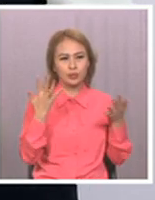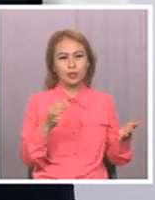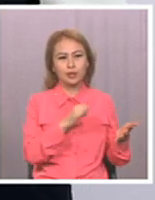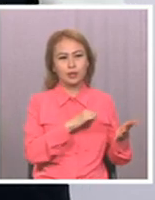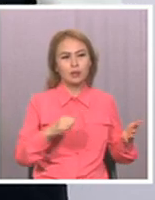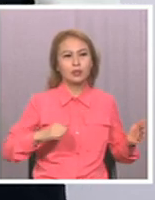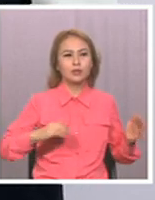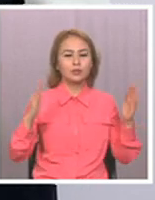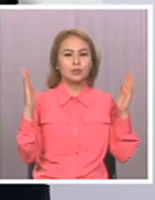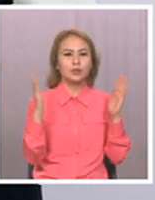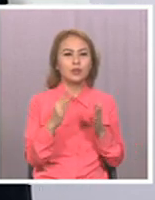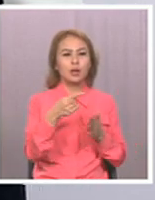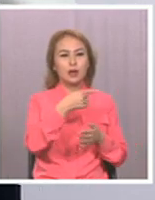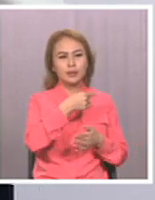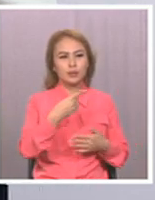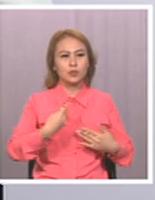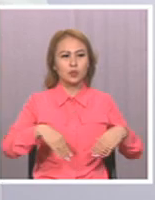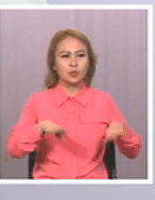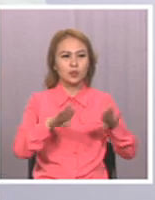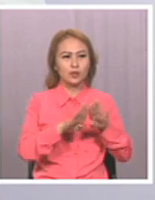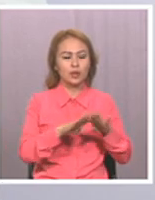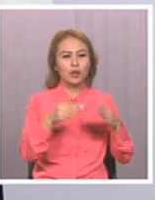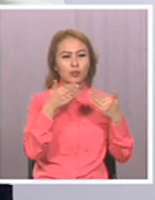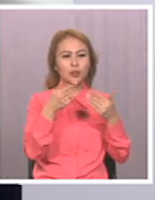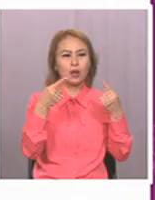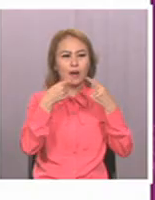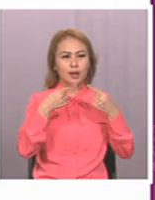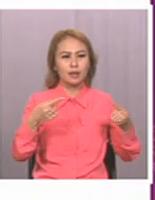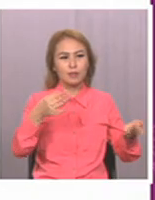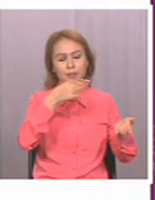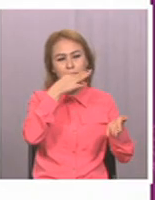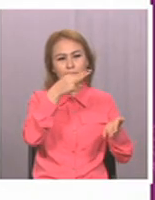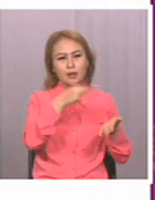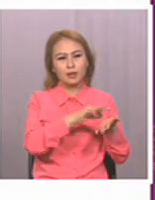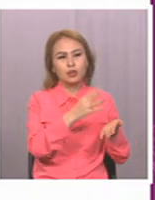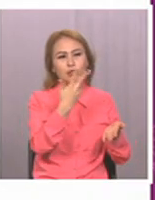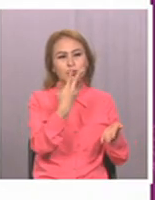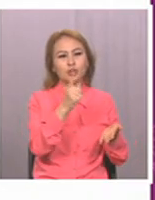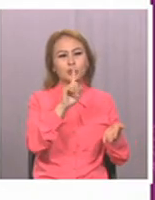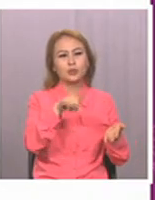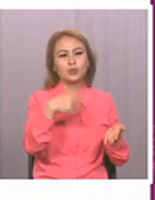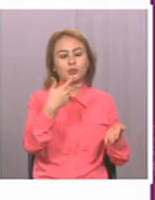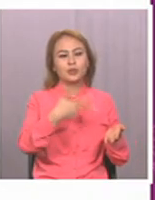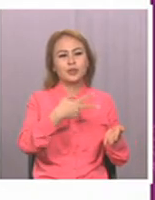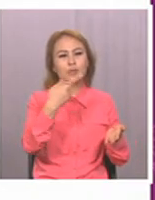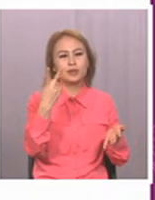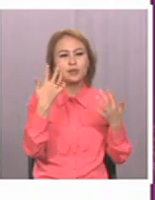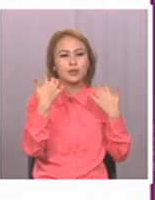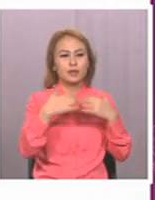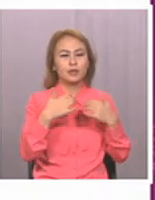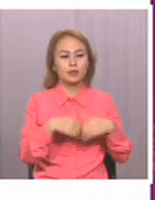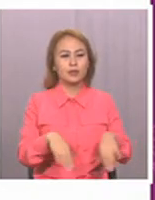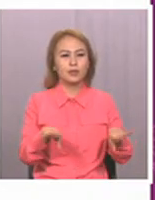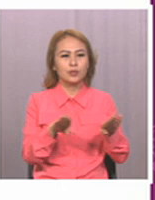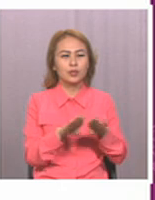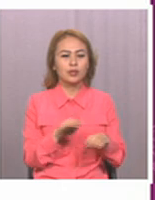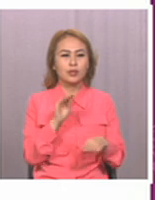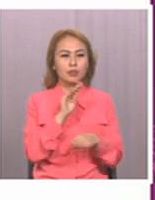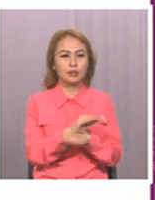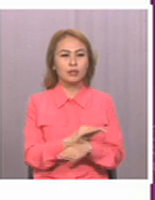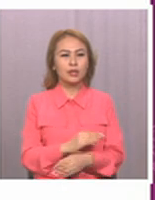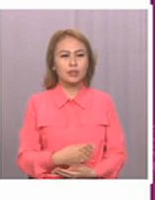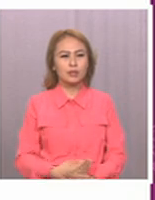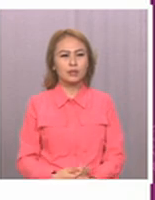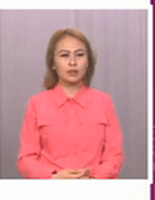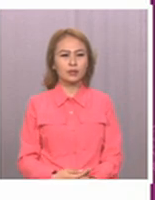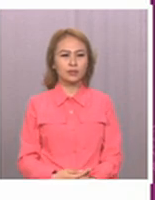мәнді азайтамыз. Сонда бұл айырманың мәні 3.32 екен. Яғни берілген сандар